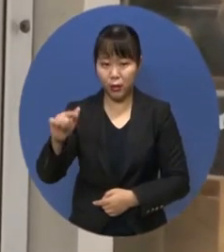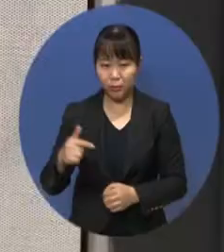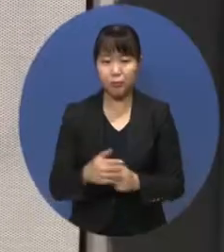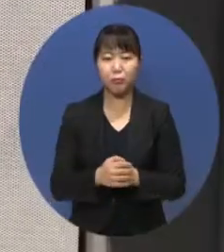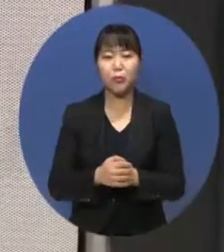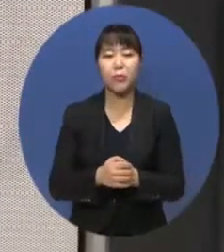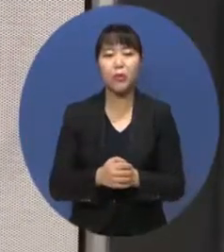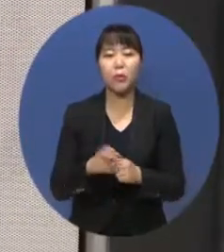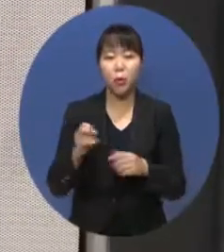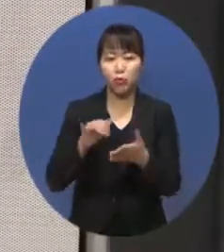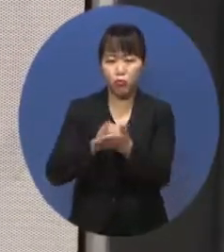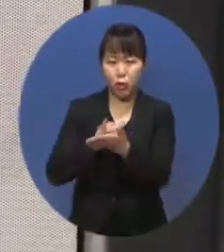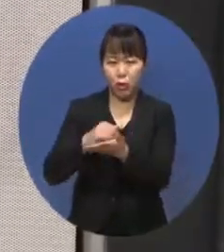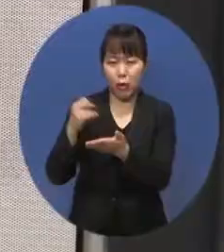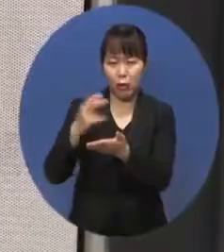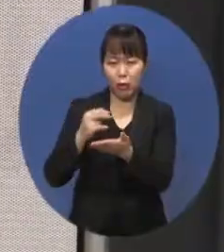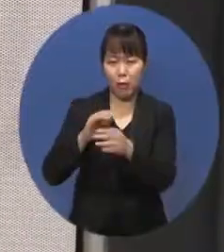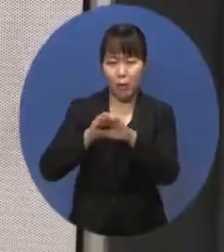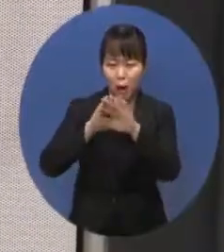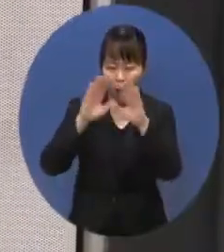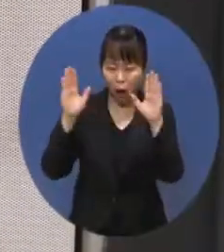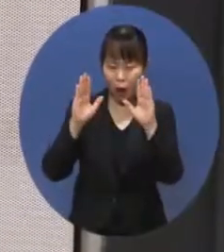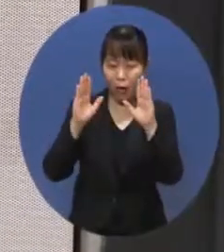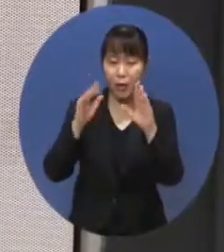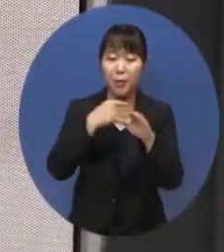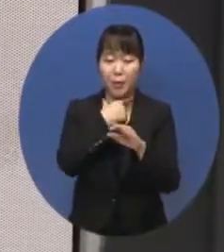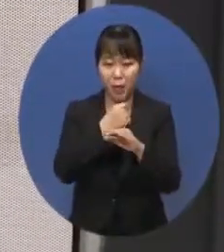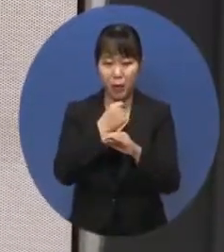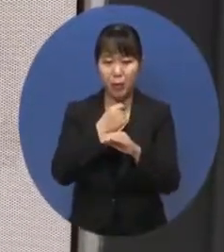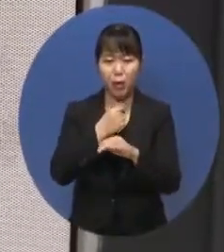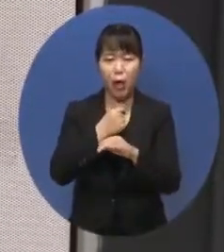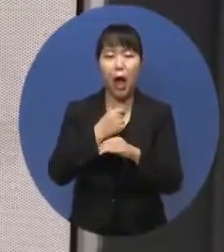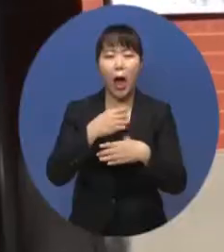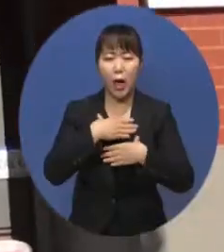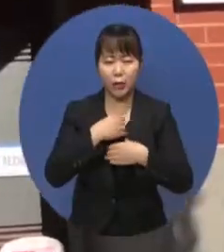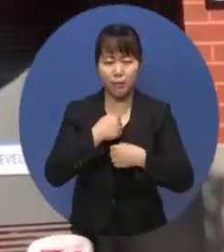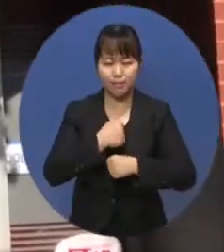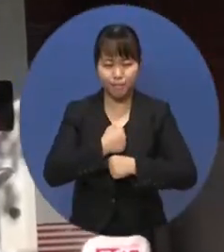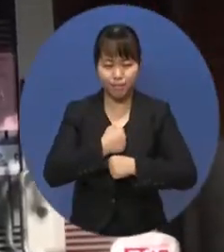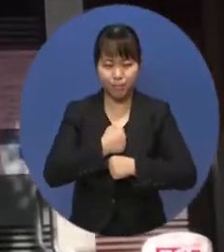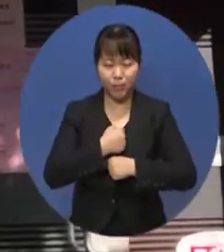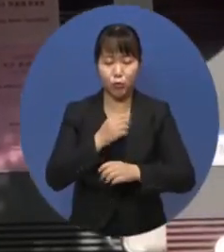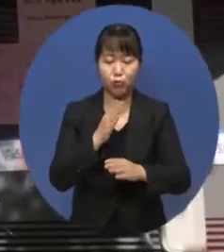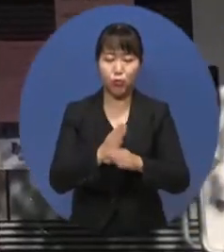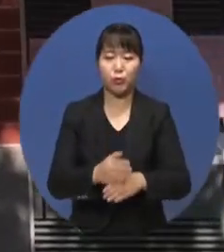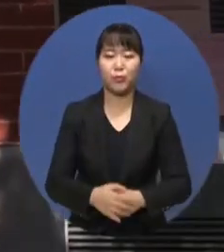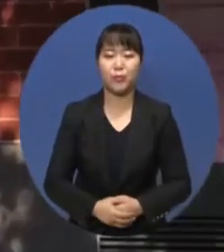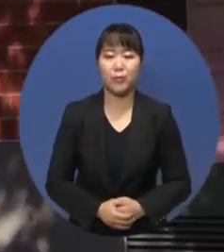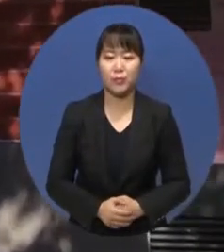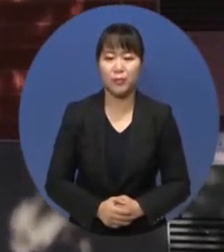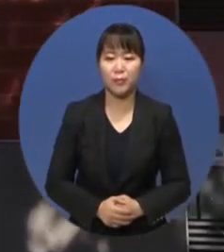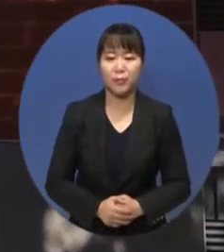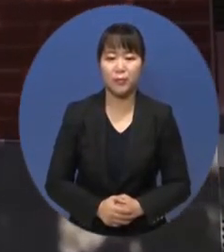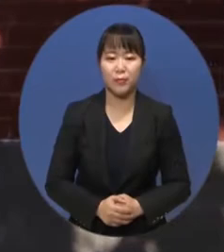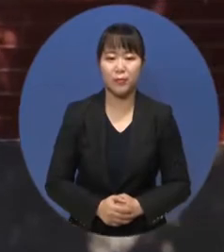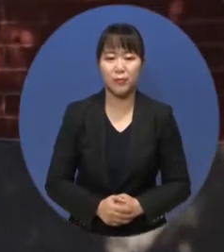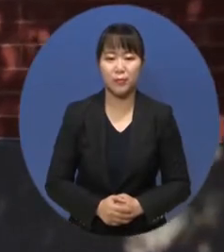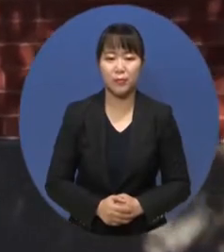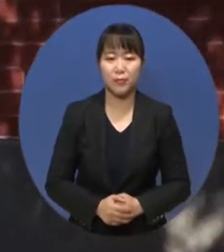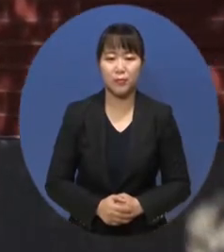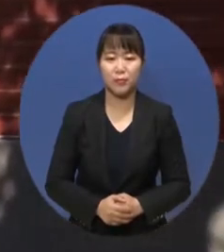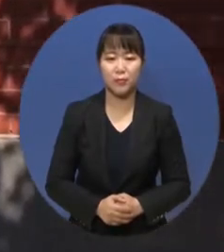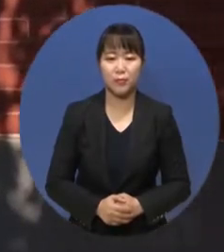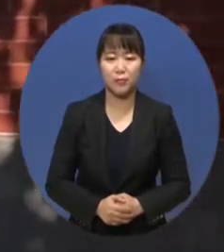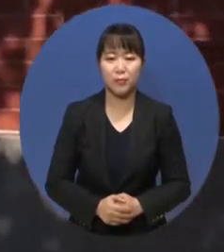네버 슬립 뉴욕을 다시 만나기를 고대하며 뉴욕시 안전 지침을 따르고 있는 뉴욕 입니다 wbc 복지 tv 뉴욕통신